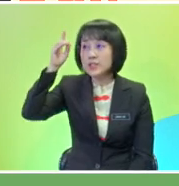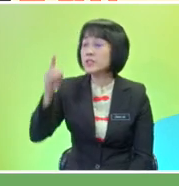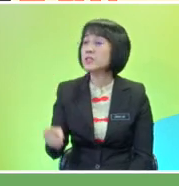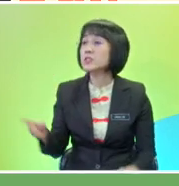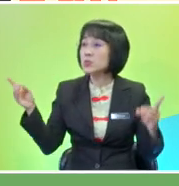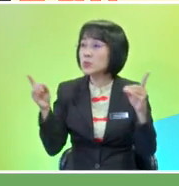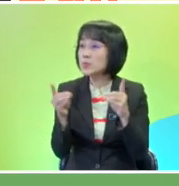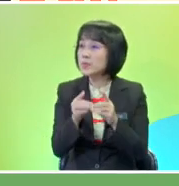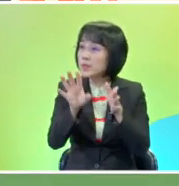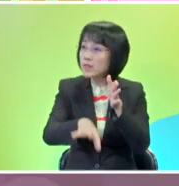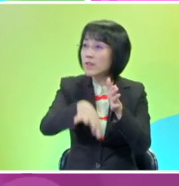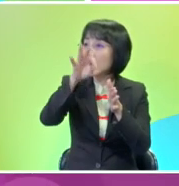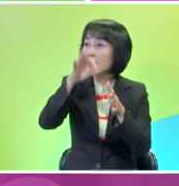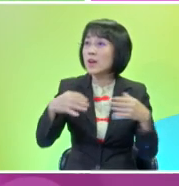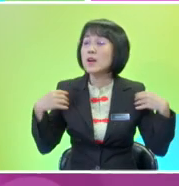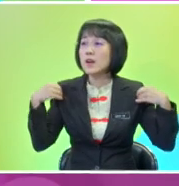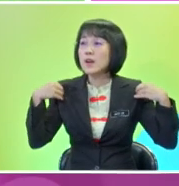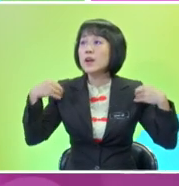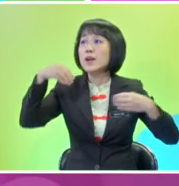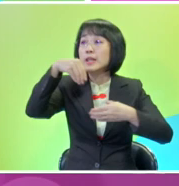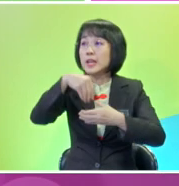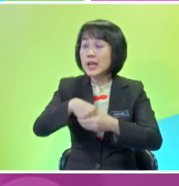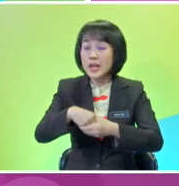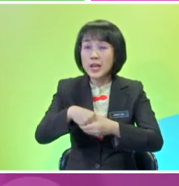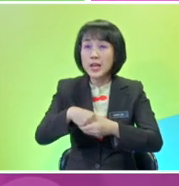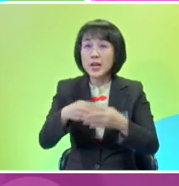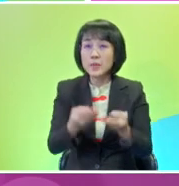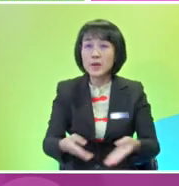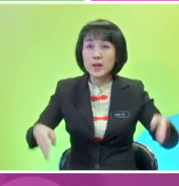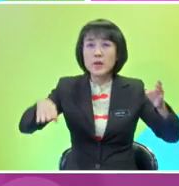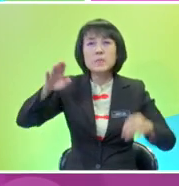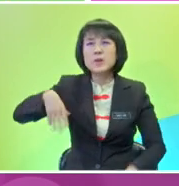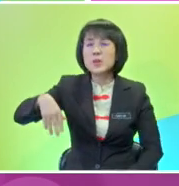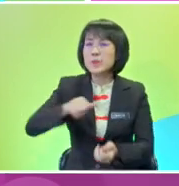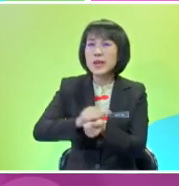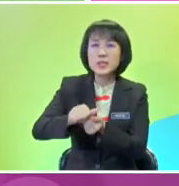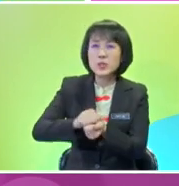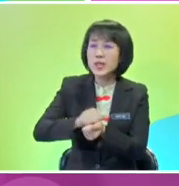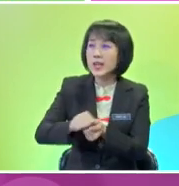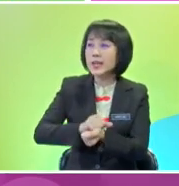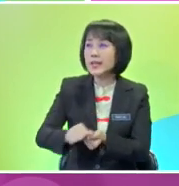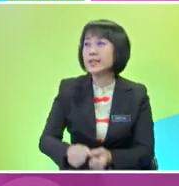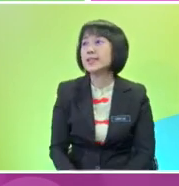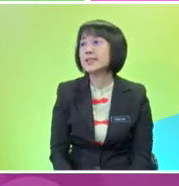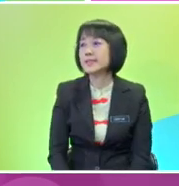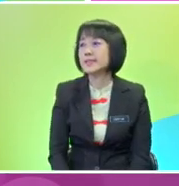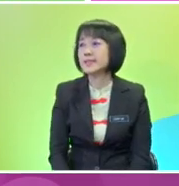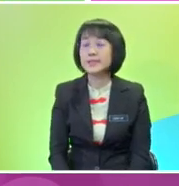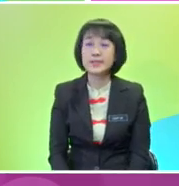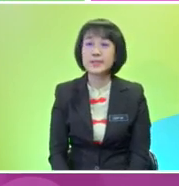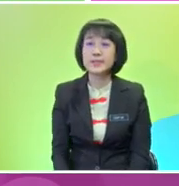jumpa pakaian di dalam bakul pakaian yang tak dibasuh lagi ha okey sepatutnya dia berada di dalam